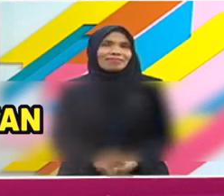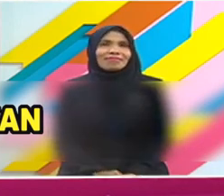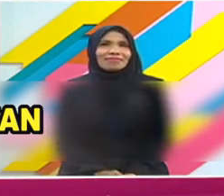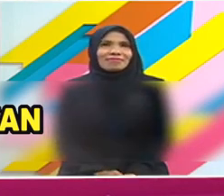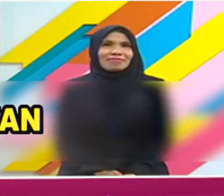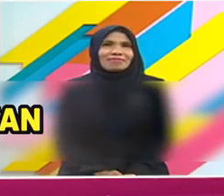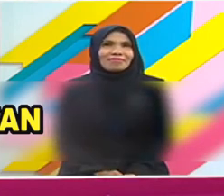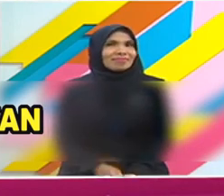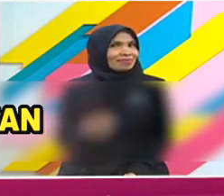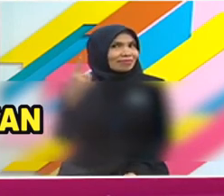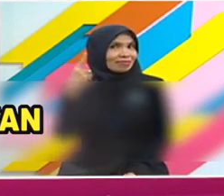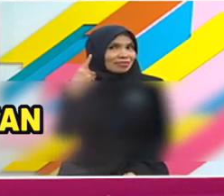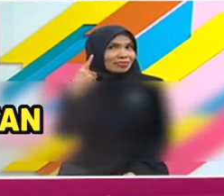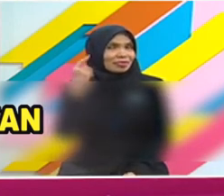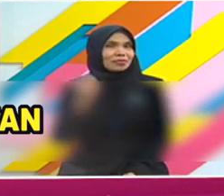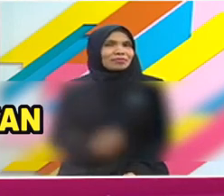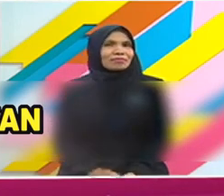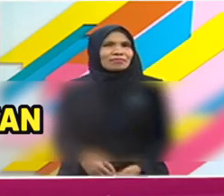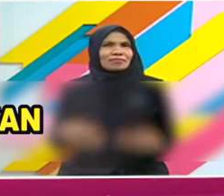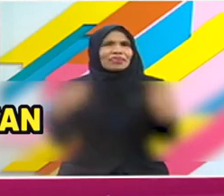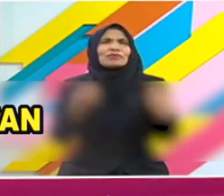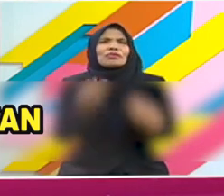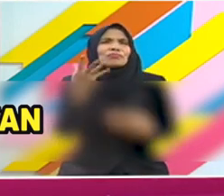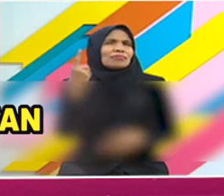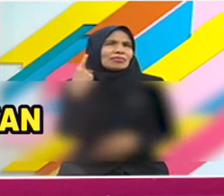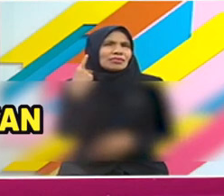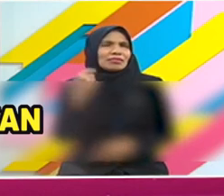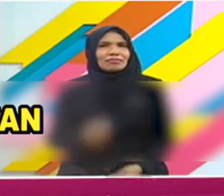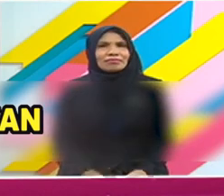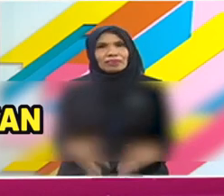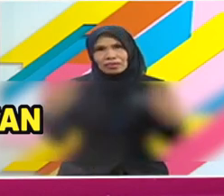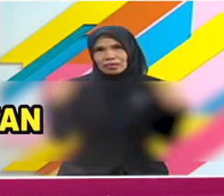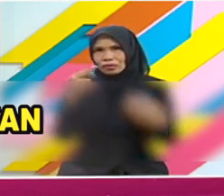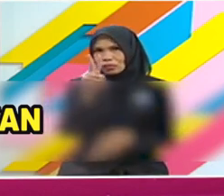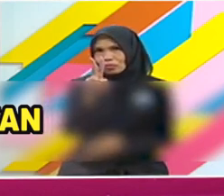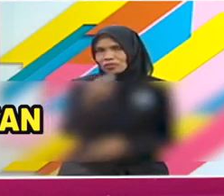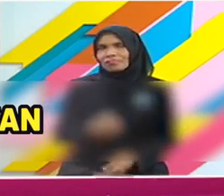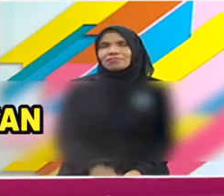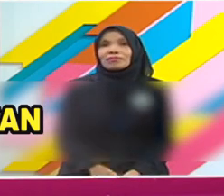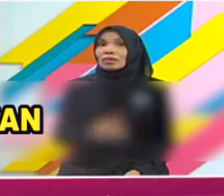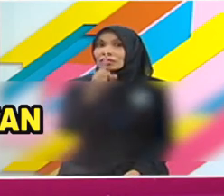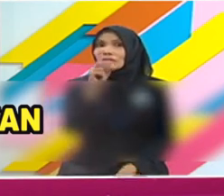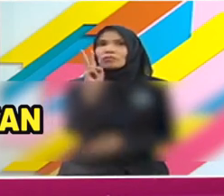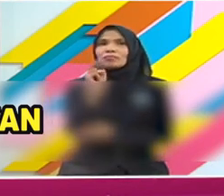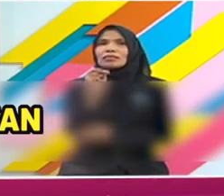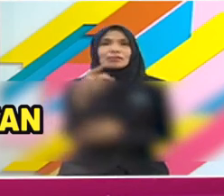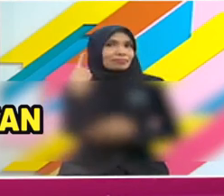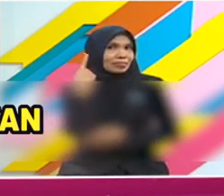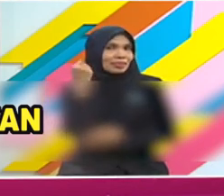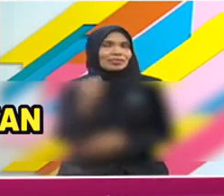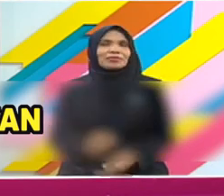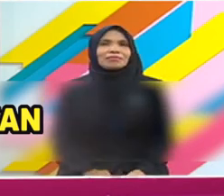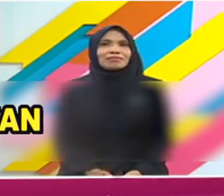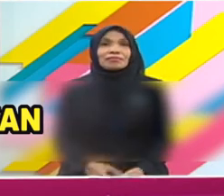Su. Telinga. Kita ada berapa telinga, Kak Rina? Kita ada dua, sepasang telinga. Okay, dua bagus, telinga. Kak Rina. Kita cari